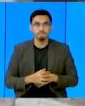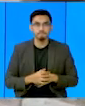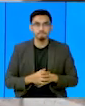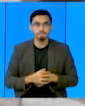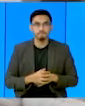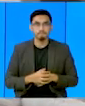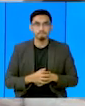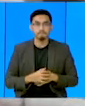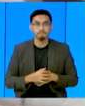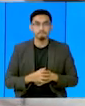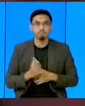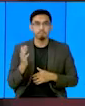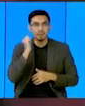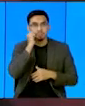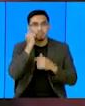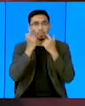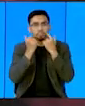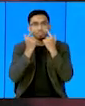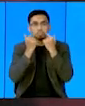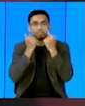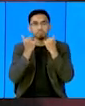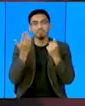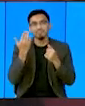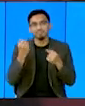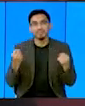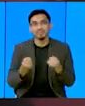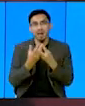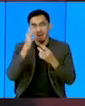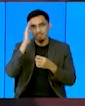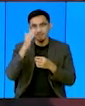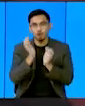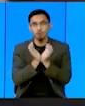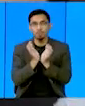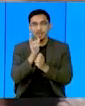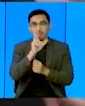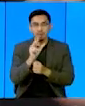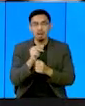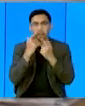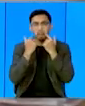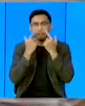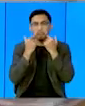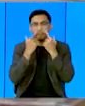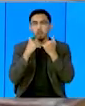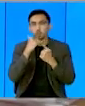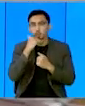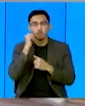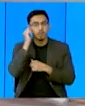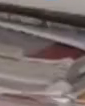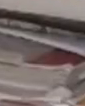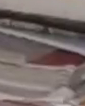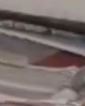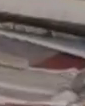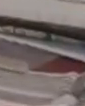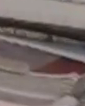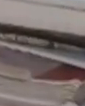Barat isak tangis Ibu korban kecelakaan di Subang Jawa Barat tak henti henti saat menunggu kedatangan